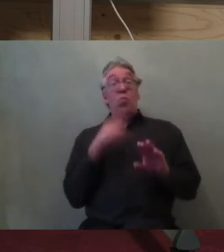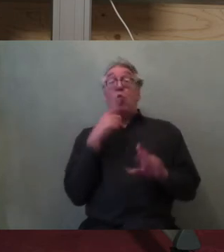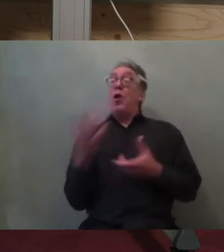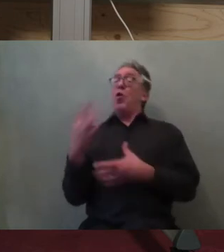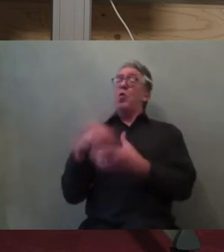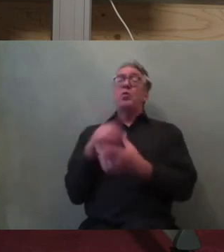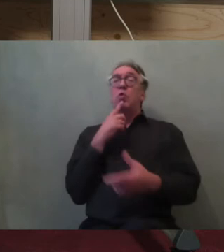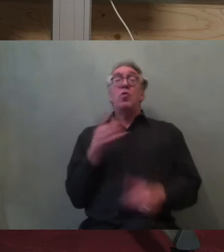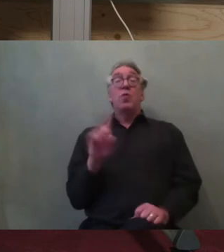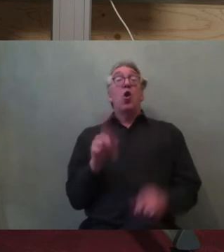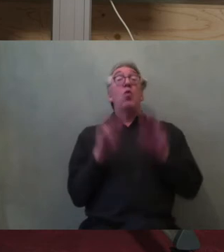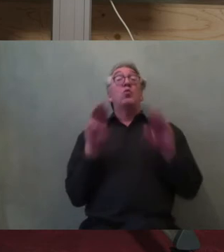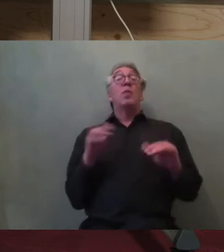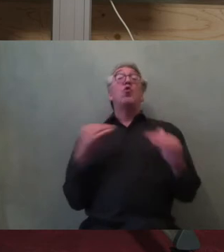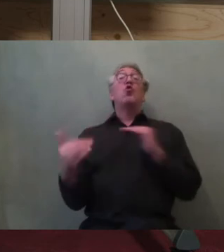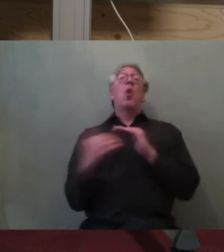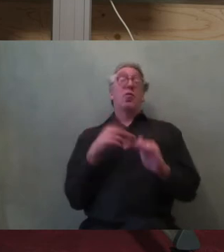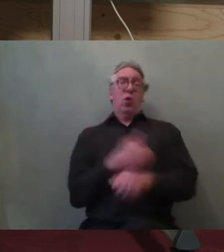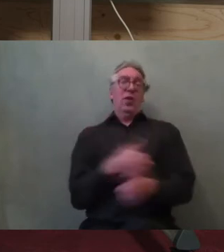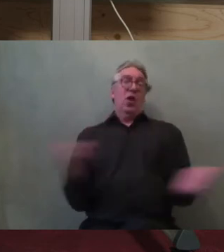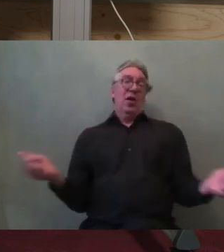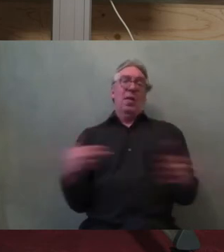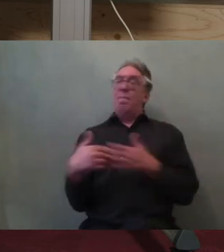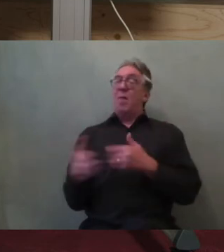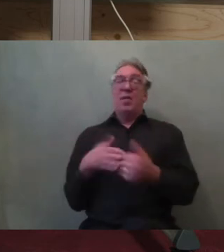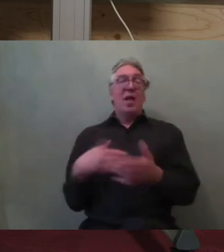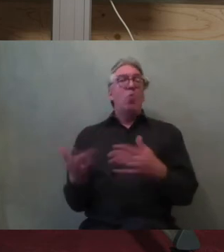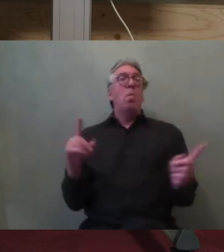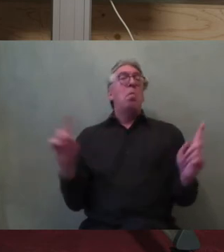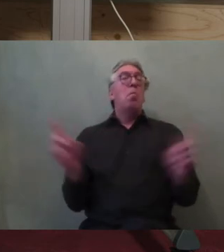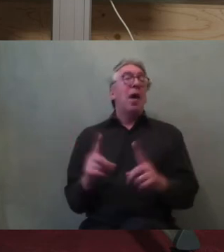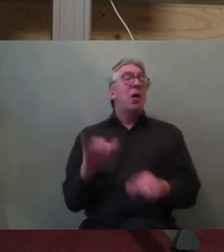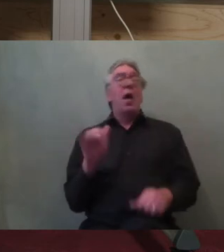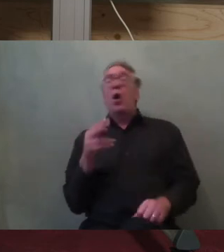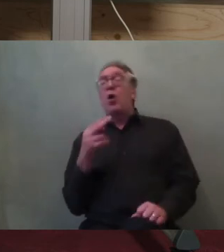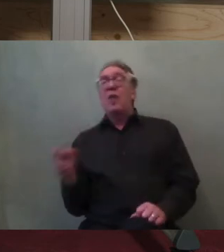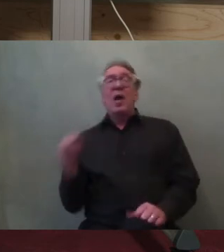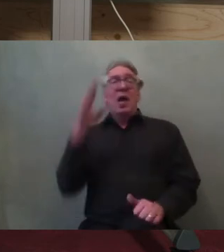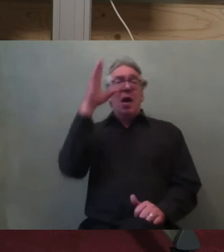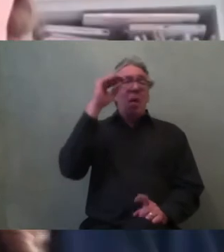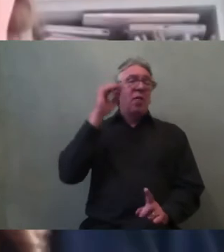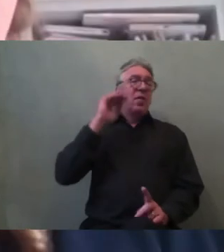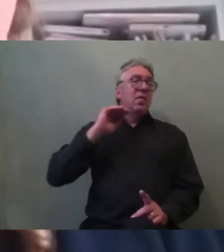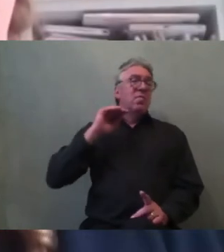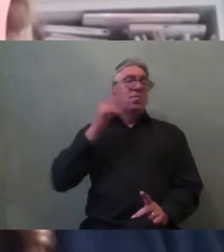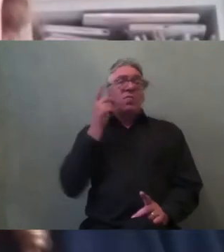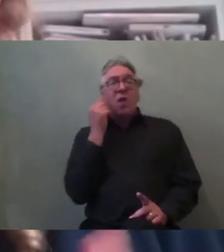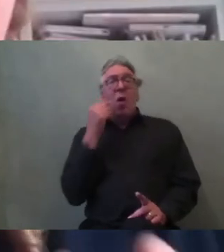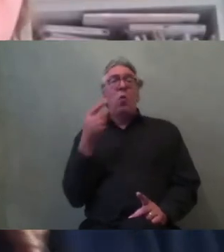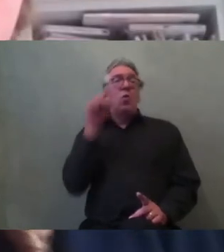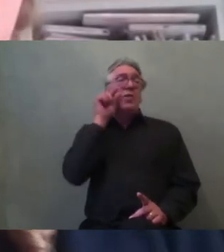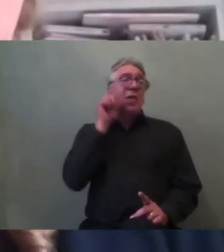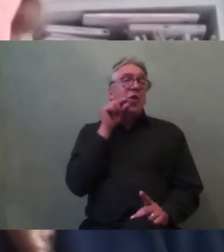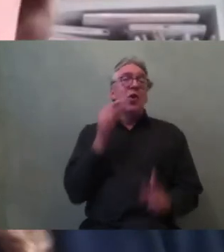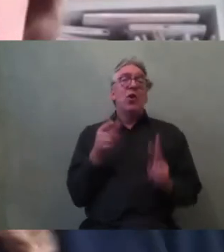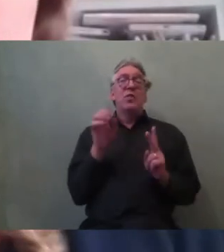toegankelijk is voor iedereen, ongeacht eventuele beperkingen, gender, seksuele geaardheid,